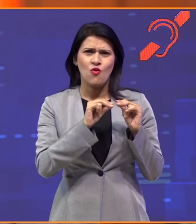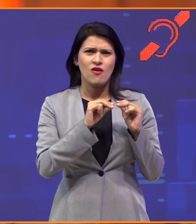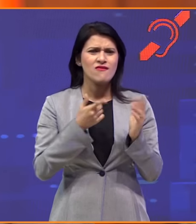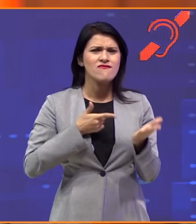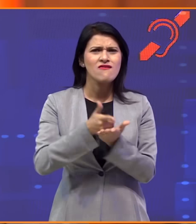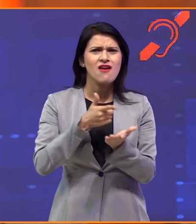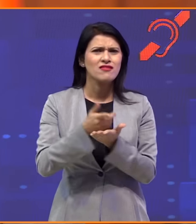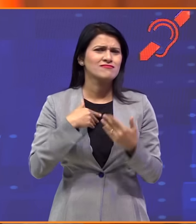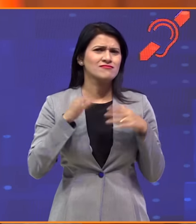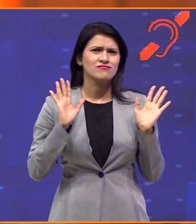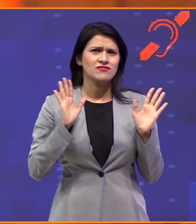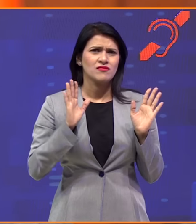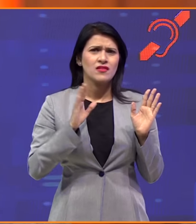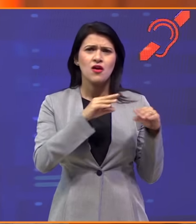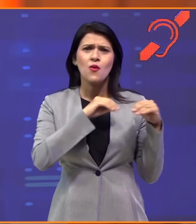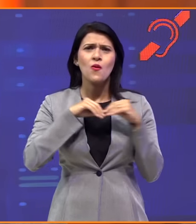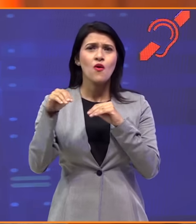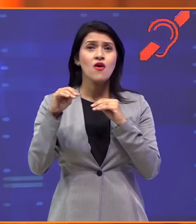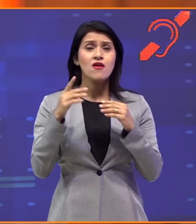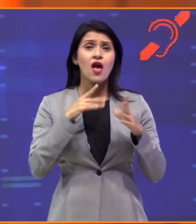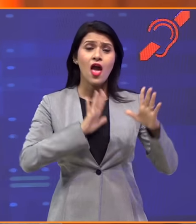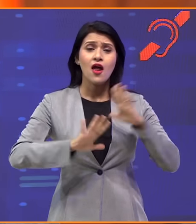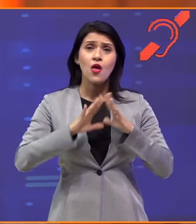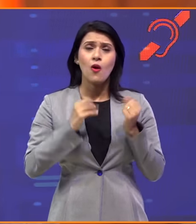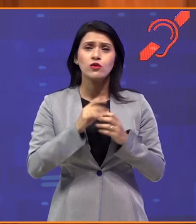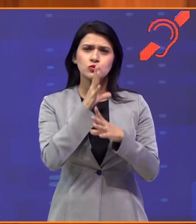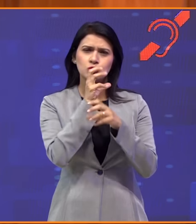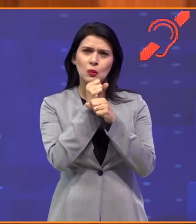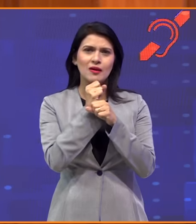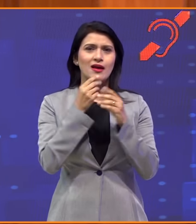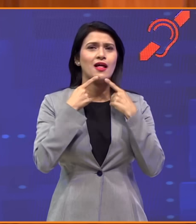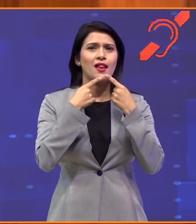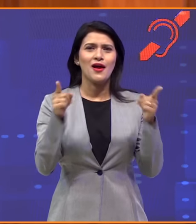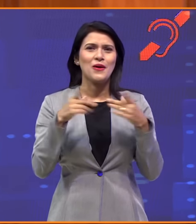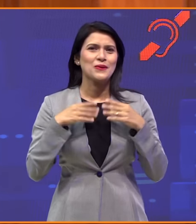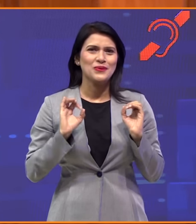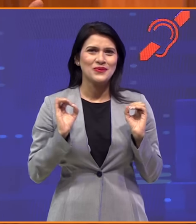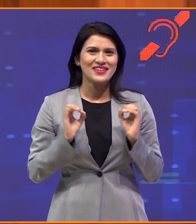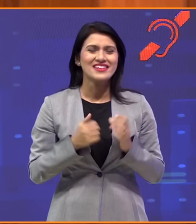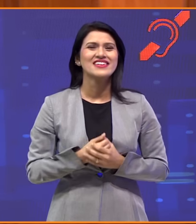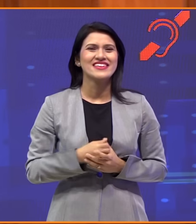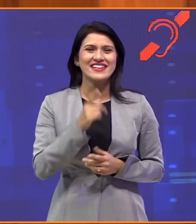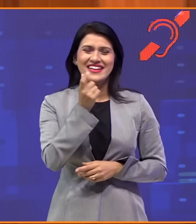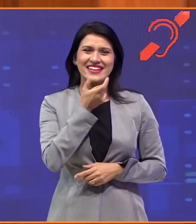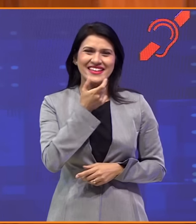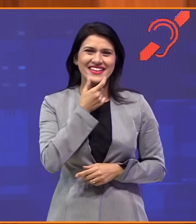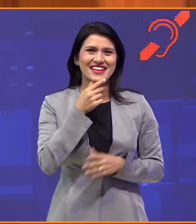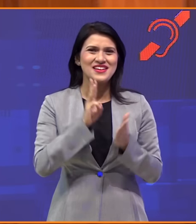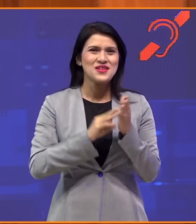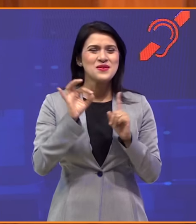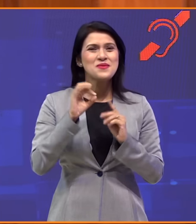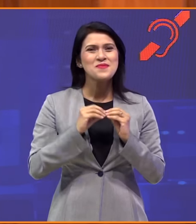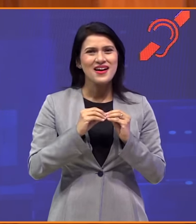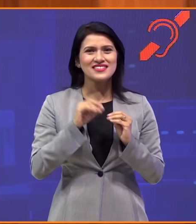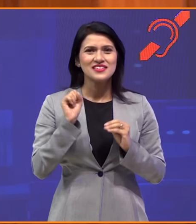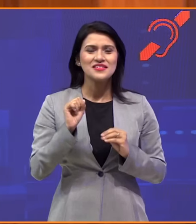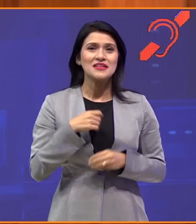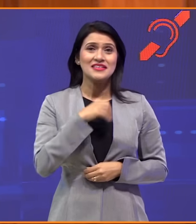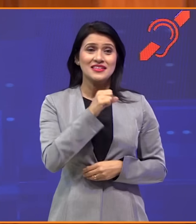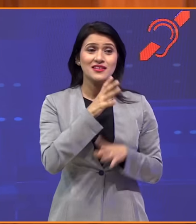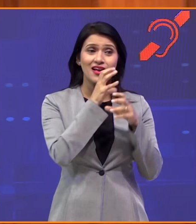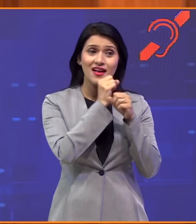थी एक्टर बनूंगा लेकिन किसी को बताऊंगा नहीं चुपचाप बनूंगा अगर नहीं बताता तो मैं निकल